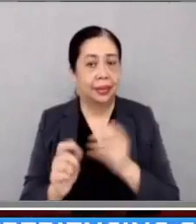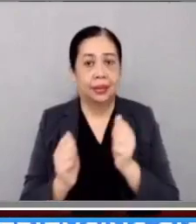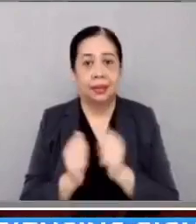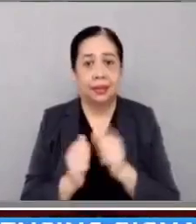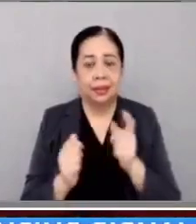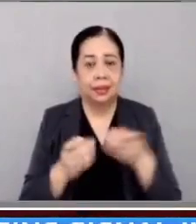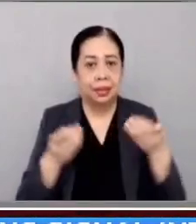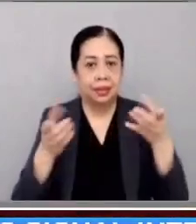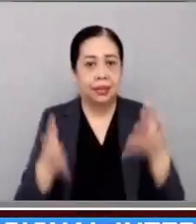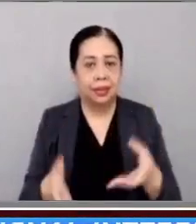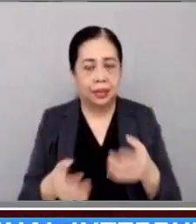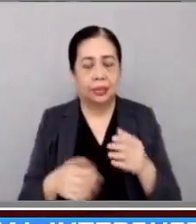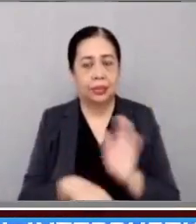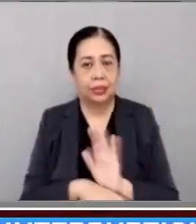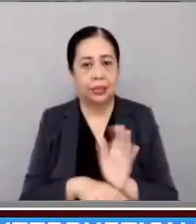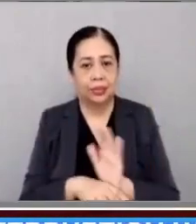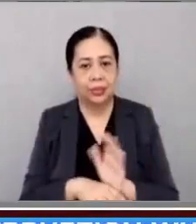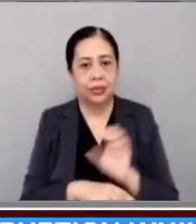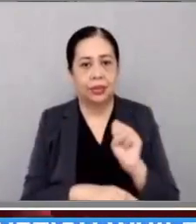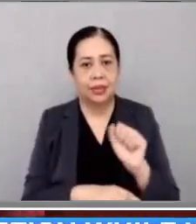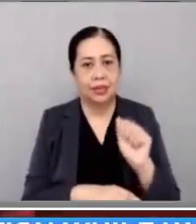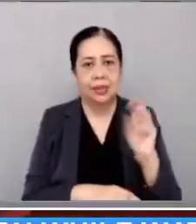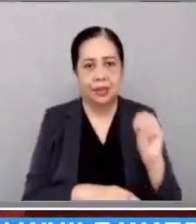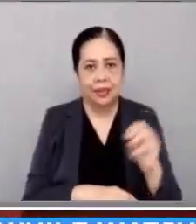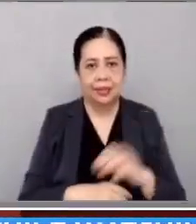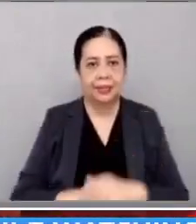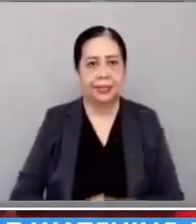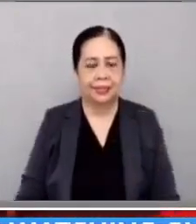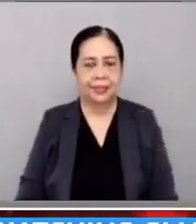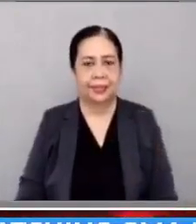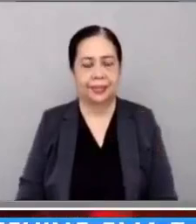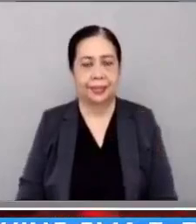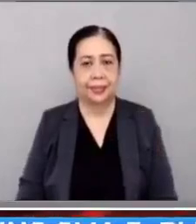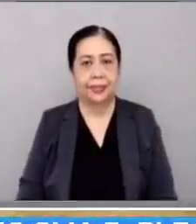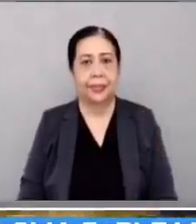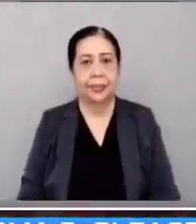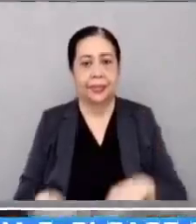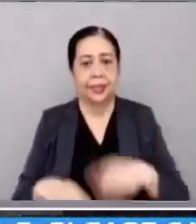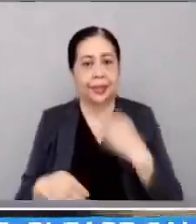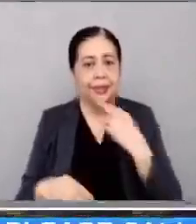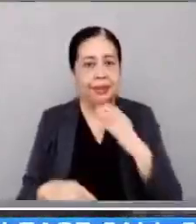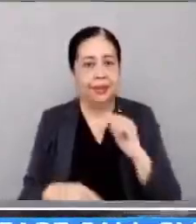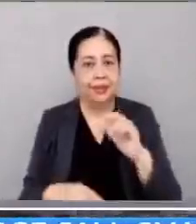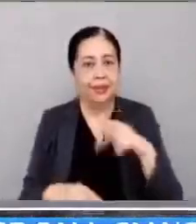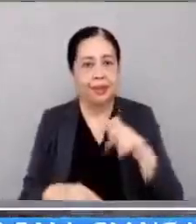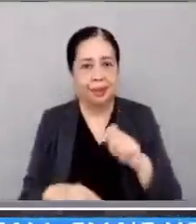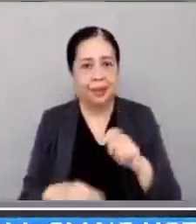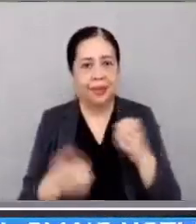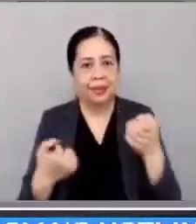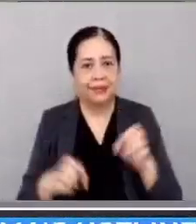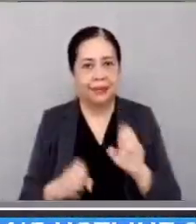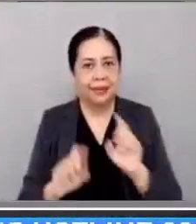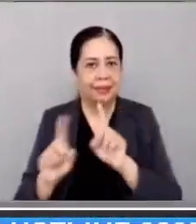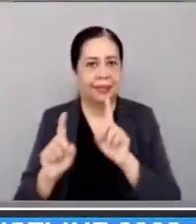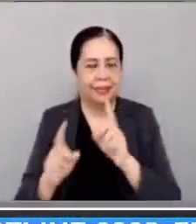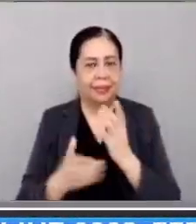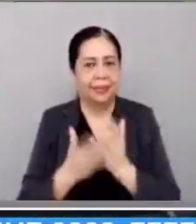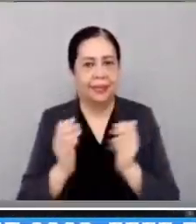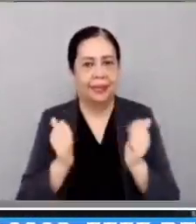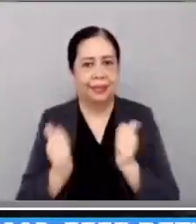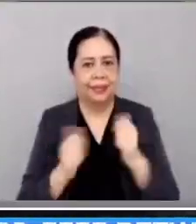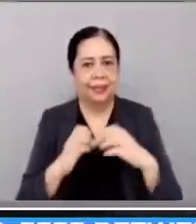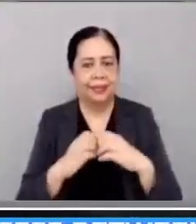ng pelikula na si Sam Hargrave. Sa red carpet event, tumalo ang ilang Sparkle Stars tulad ni Khalil